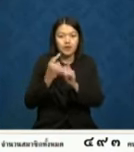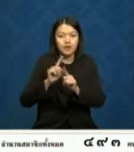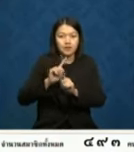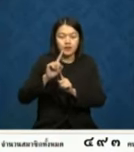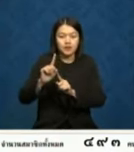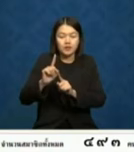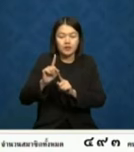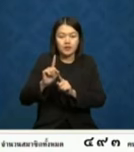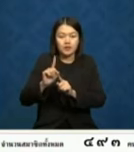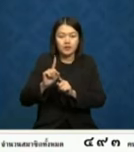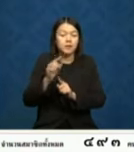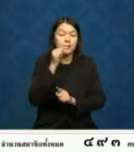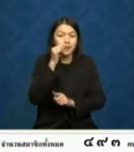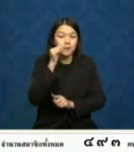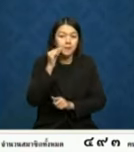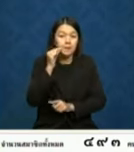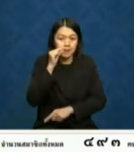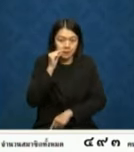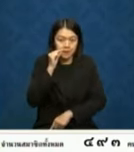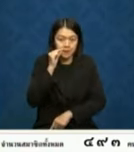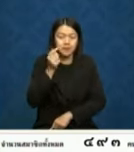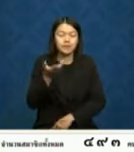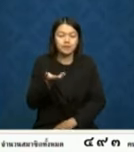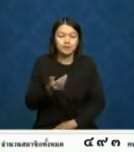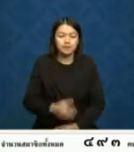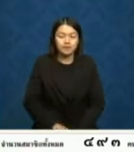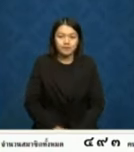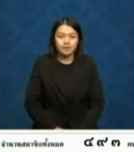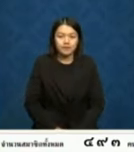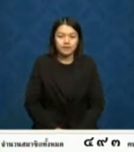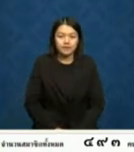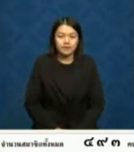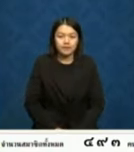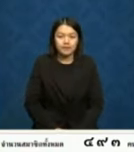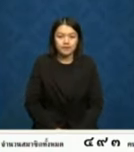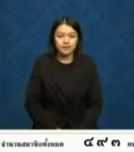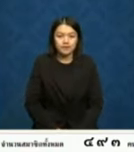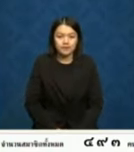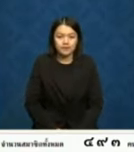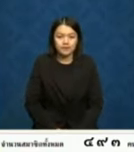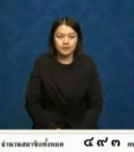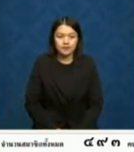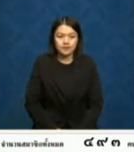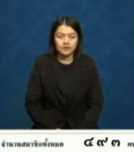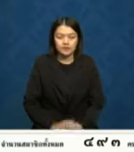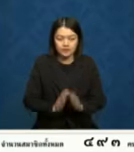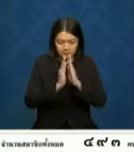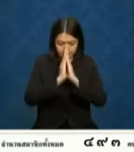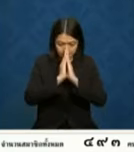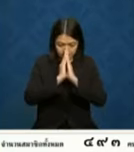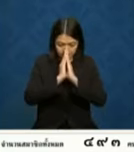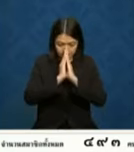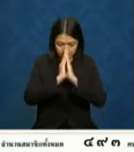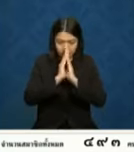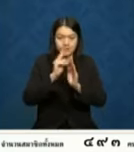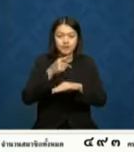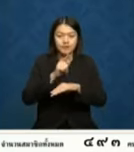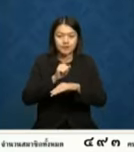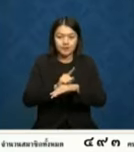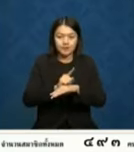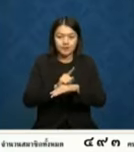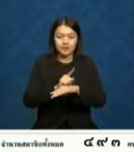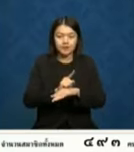1ครูคุณชาบุญชัยอินสวัสดิ์ครับเชิญครับเรียนท่านประธานสภาผู้แทน